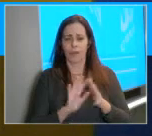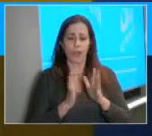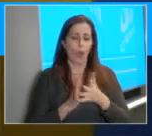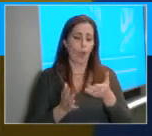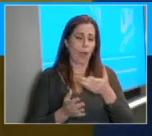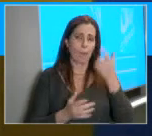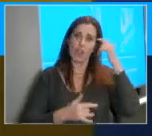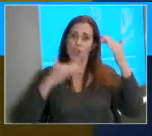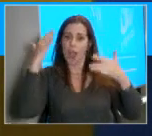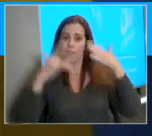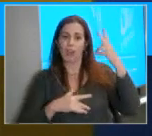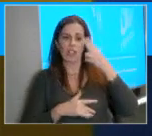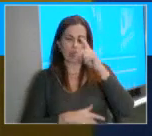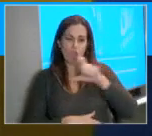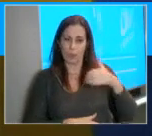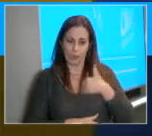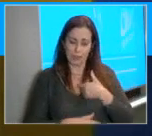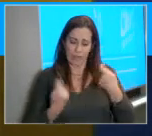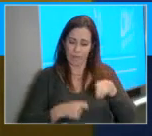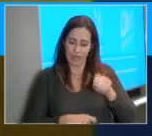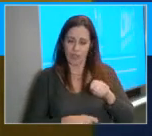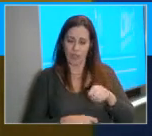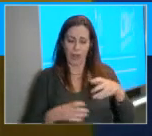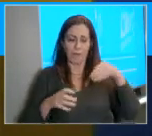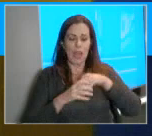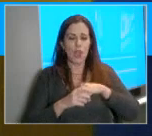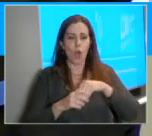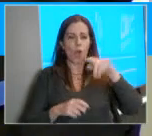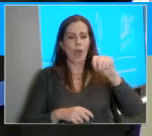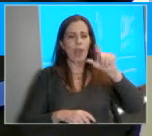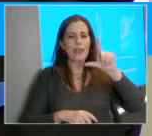הספקולציות לנסות להאשים אותנו, את חברי הכנסת של תלם,